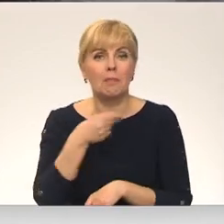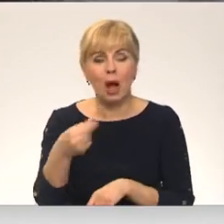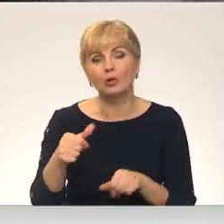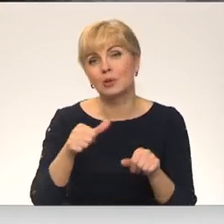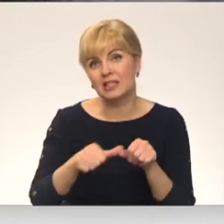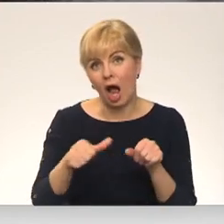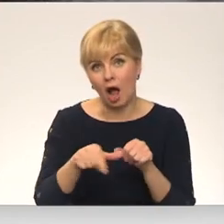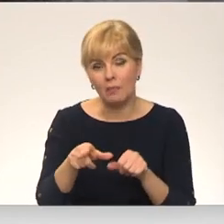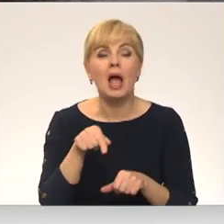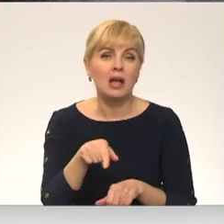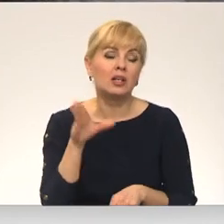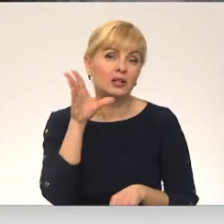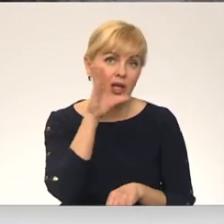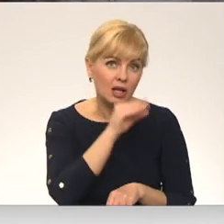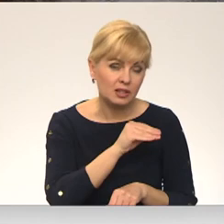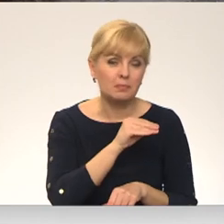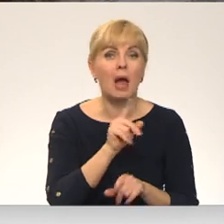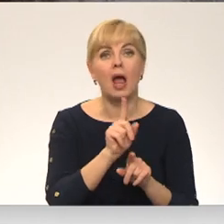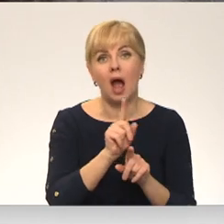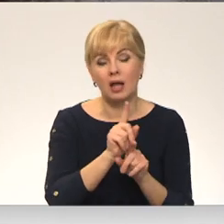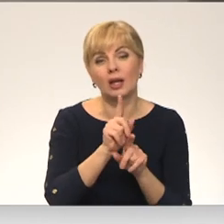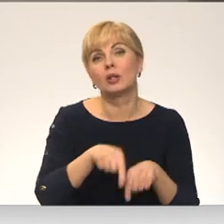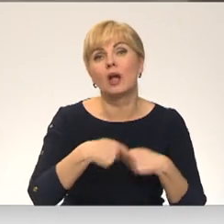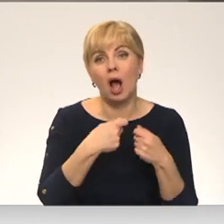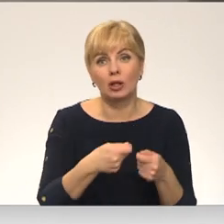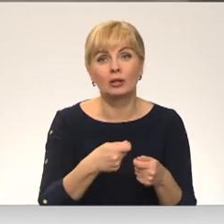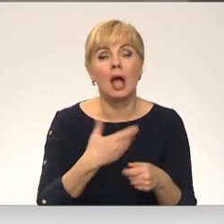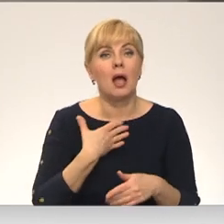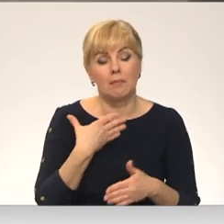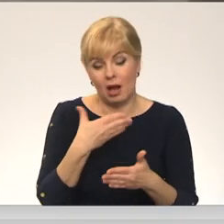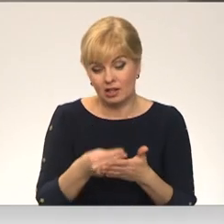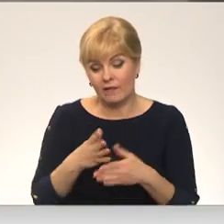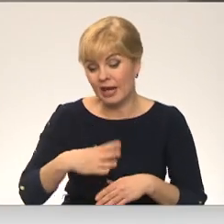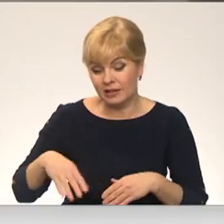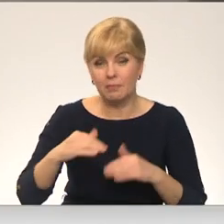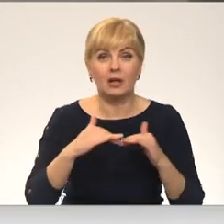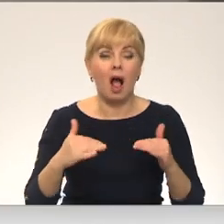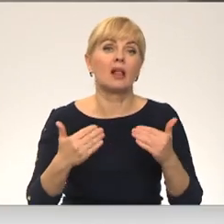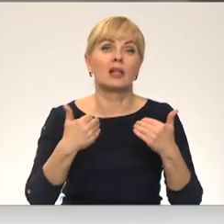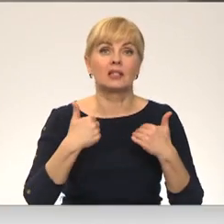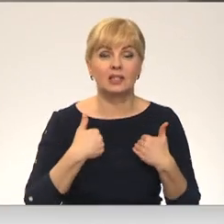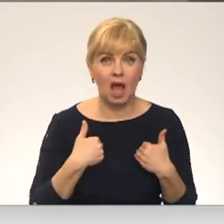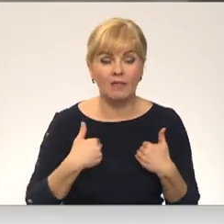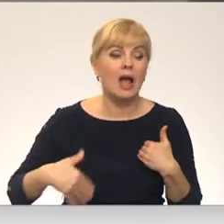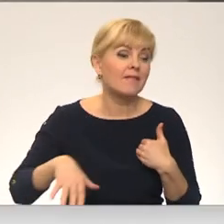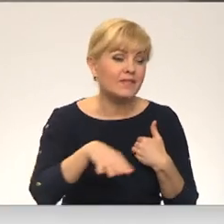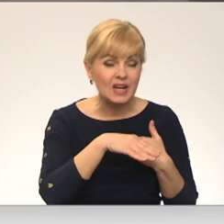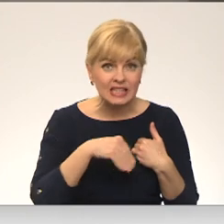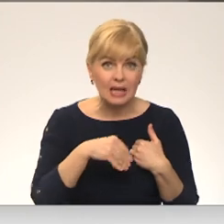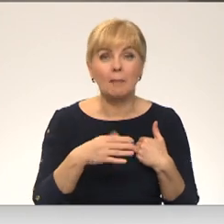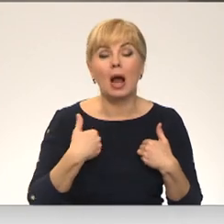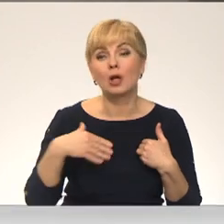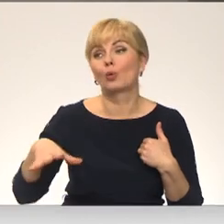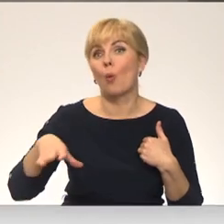medikamentiem. Un tā ir iespēja arī dalīties. Pats savam saimes galdam, tātad sev, visi, kas ar